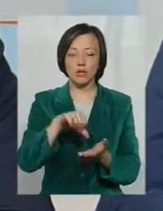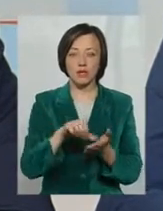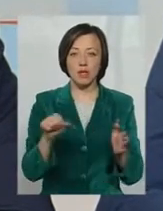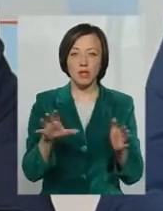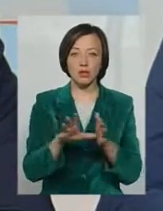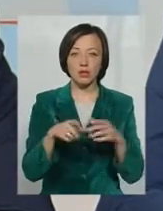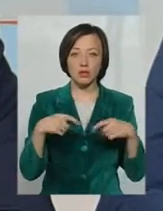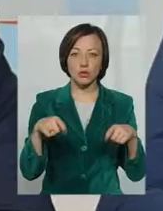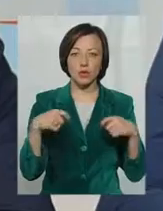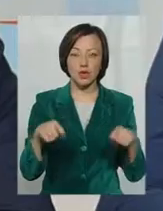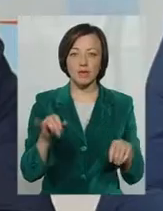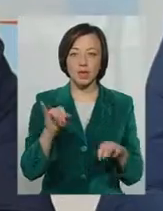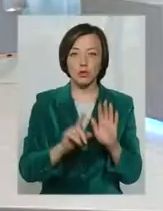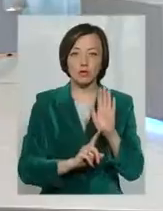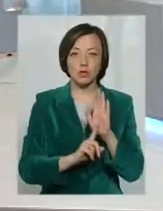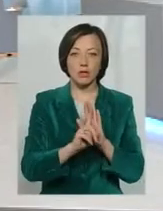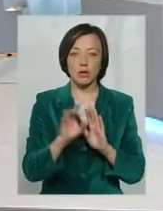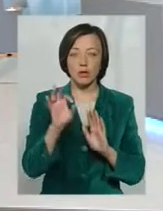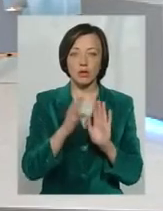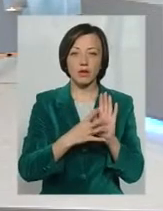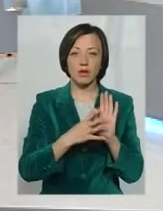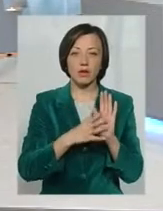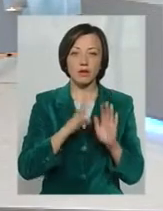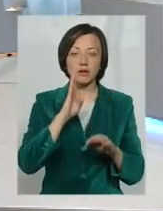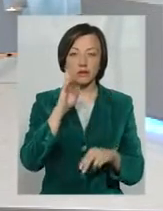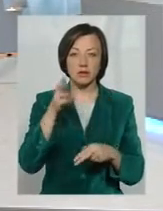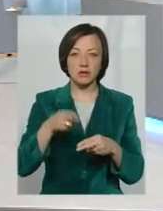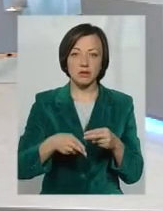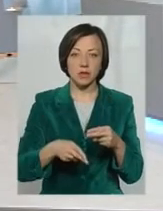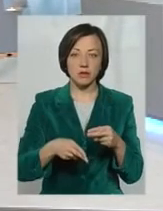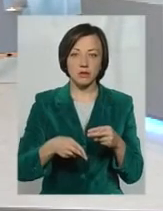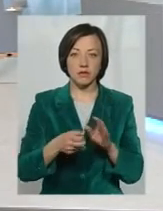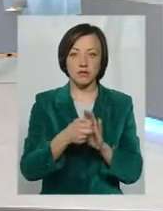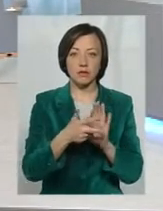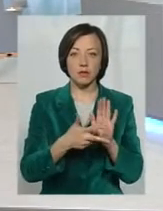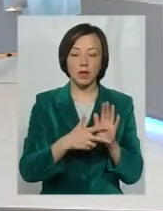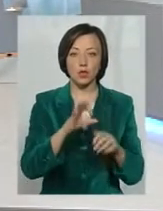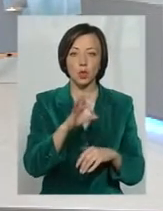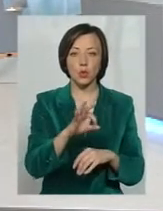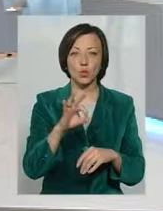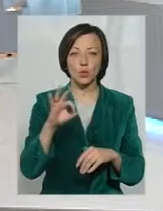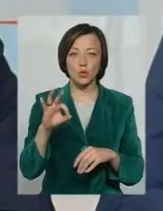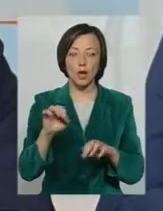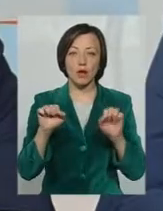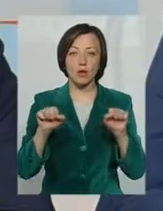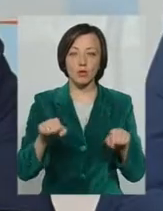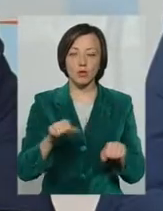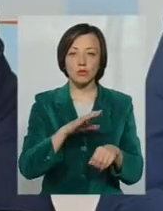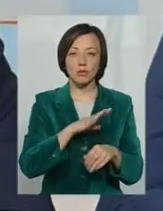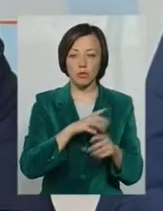і торги наші розпочинаються о 9 годині ранку і завершуються о 18:00. Але можуть бути